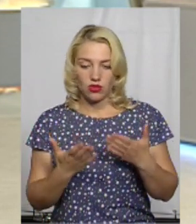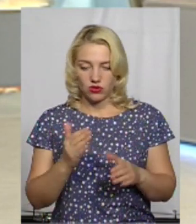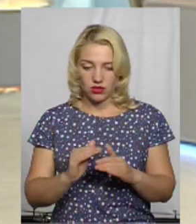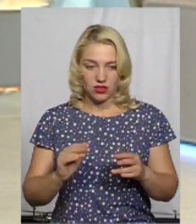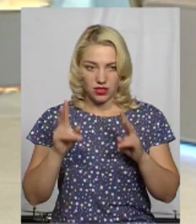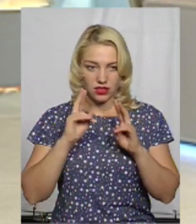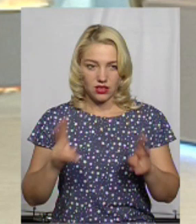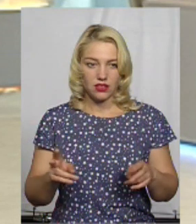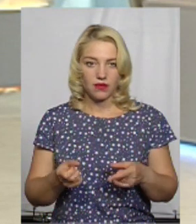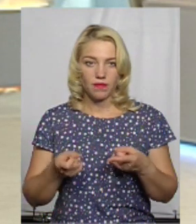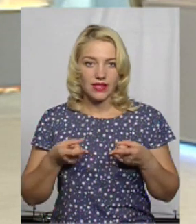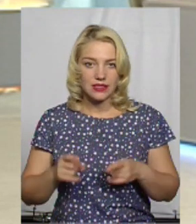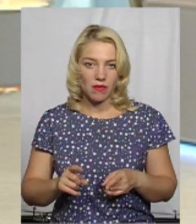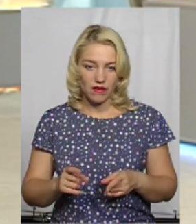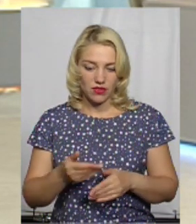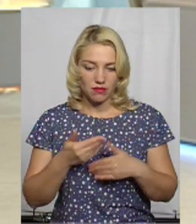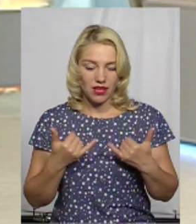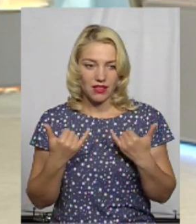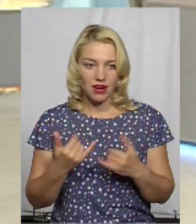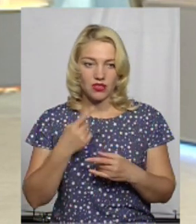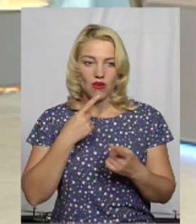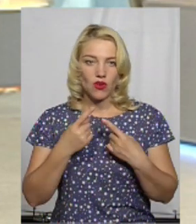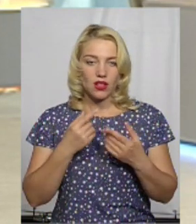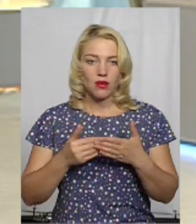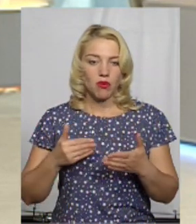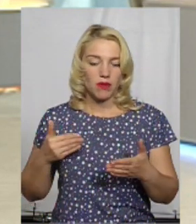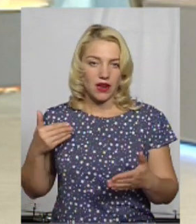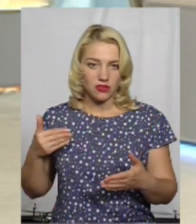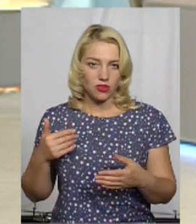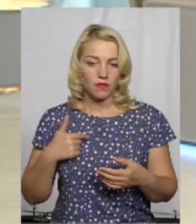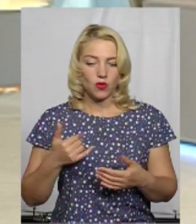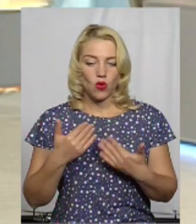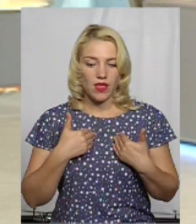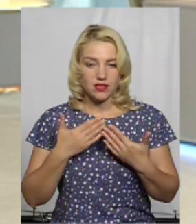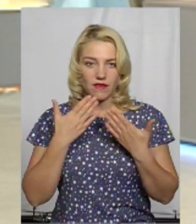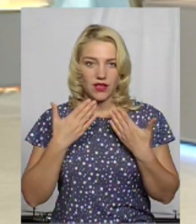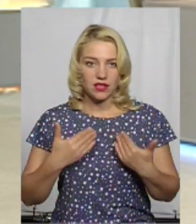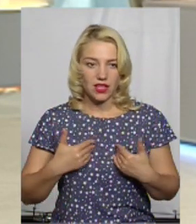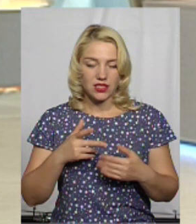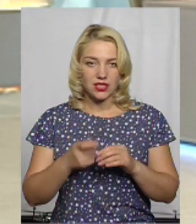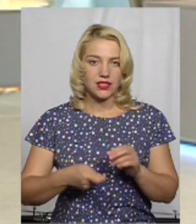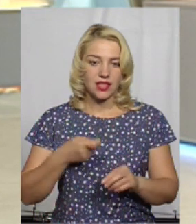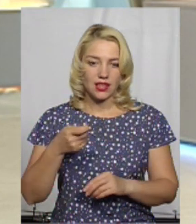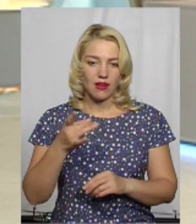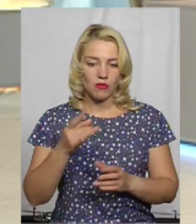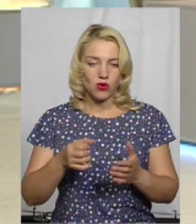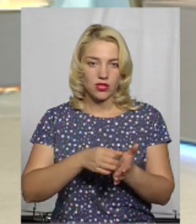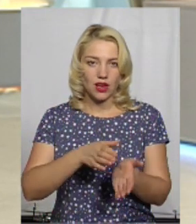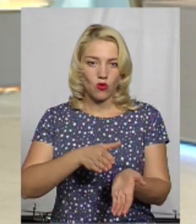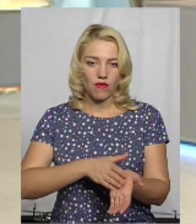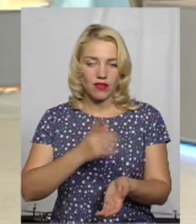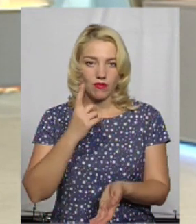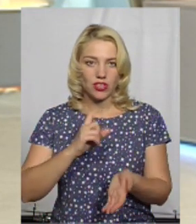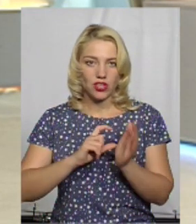вміють цього робити? Насправді, ми наразі і говорили попередньо, до нас зверталися із заявами про зарахування в перший